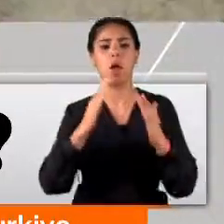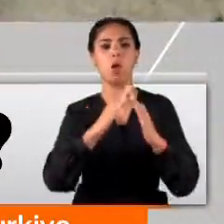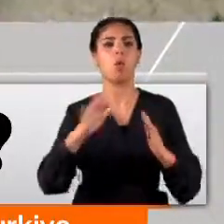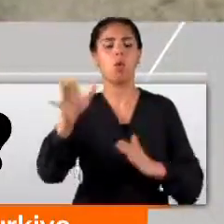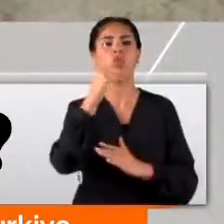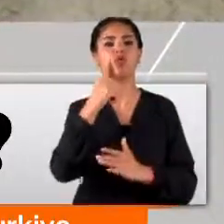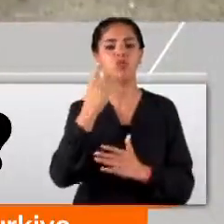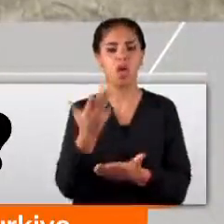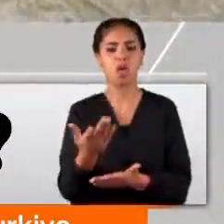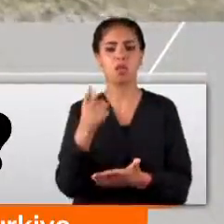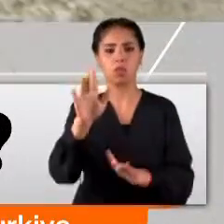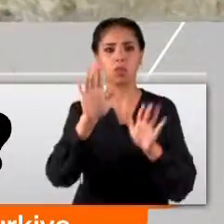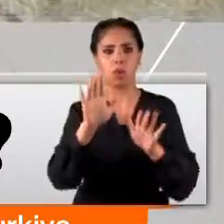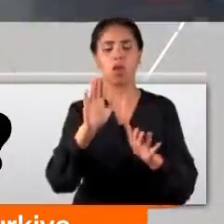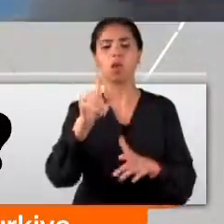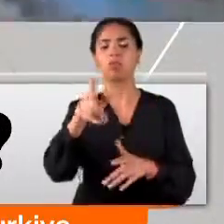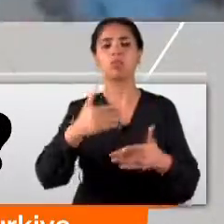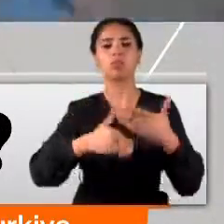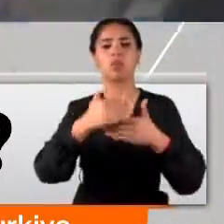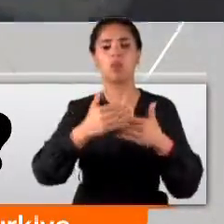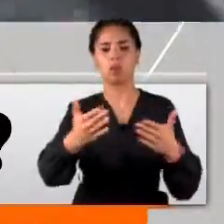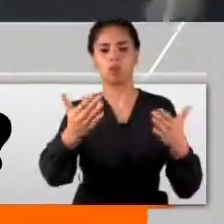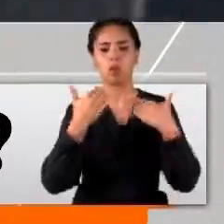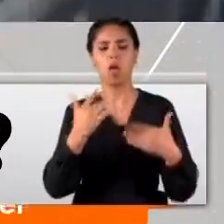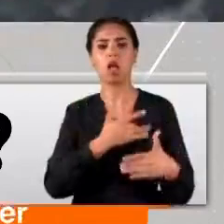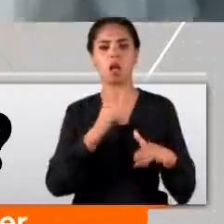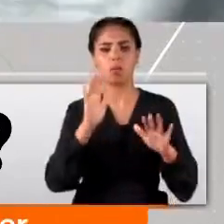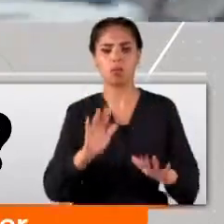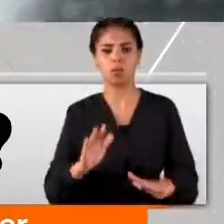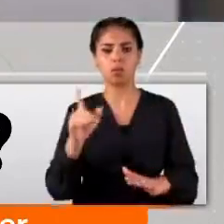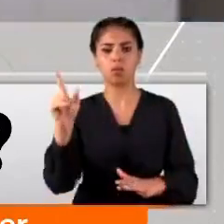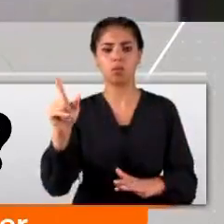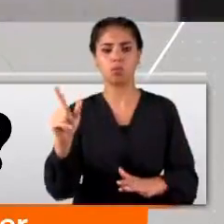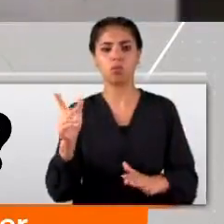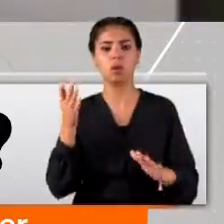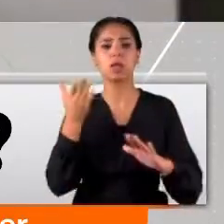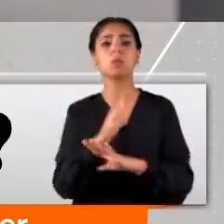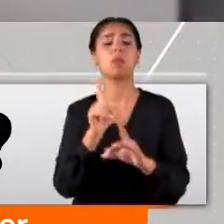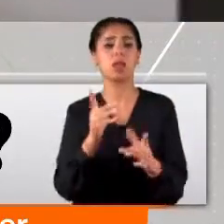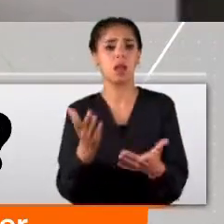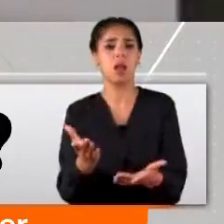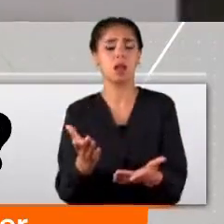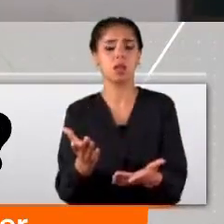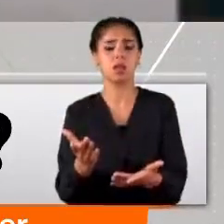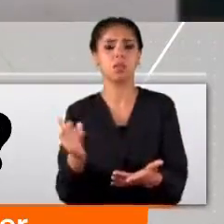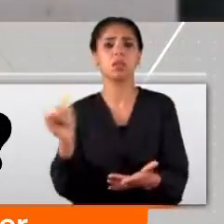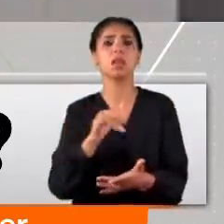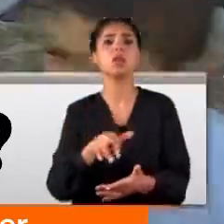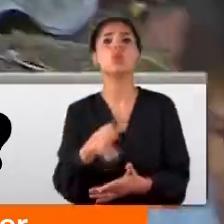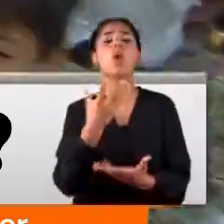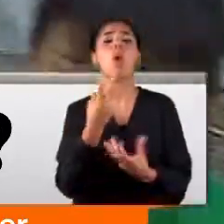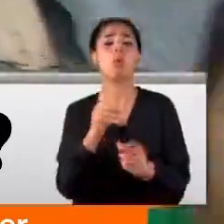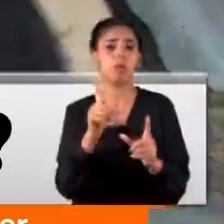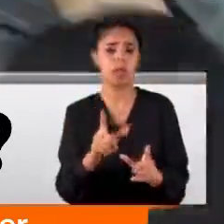buna. Sallanan bir duvar tabii çocuğun üstüne düşer. Dün burada kalbi durmuş. Şu haliyle inşaata bile girmemesi lazım aslında. Hani yanından bile geçirmemesi